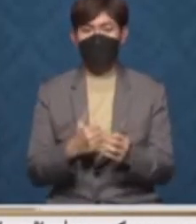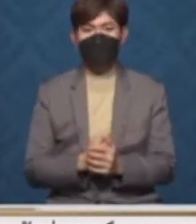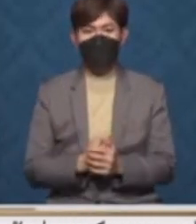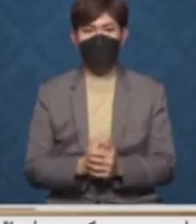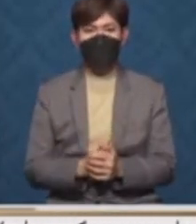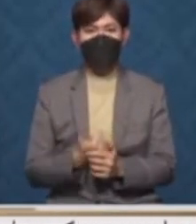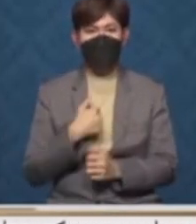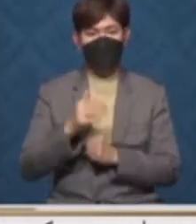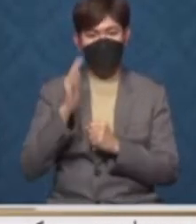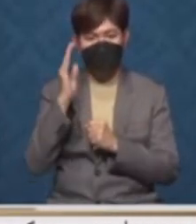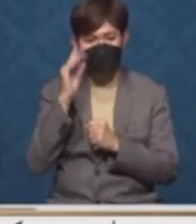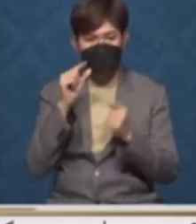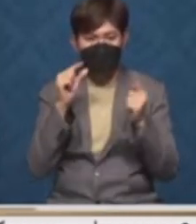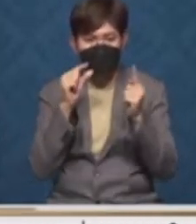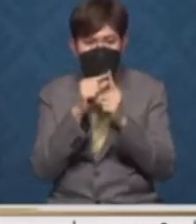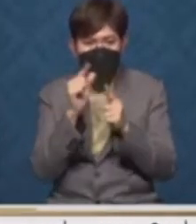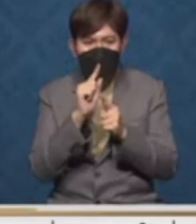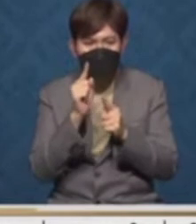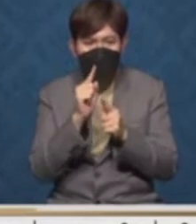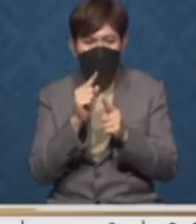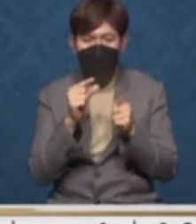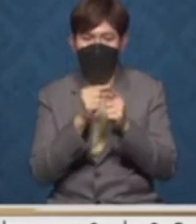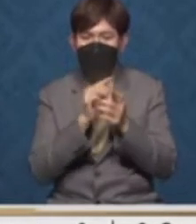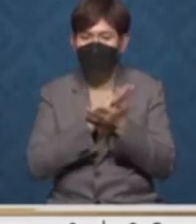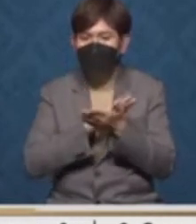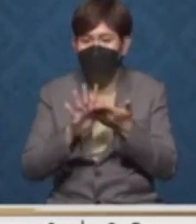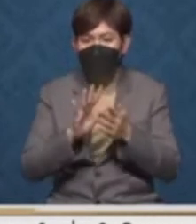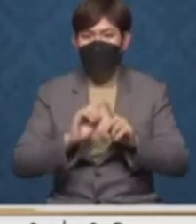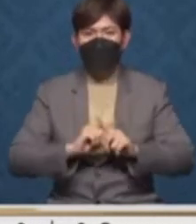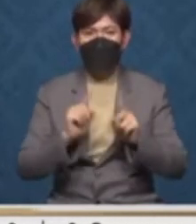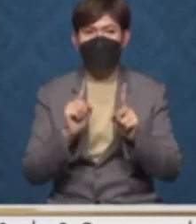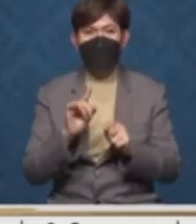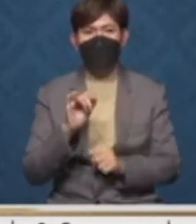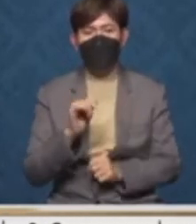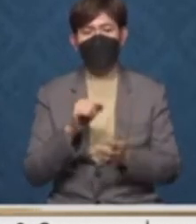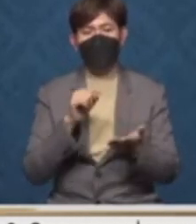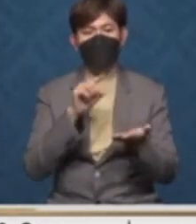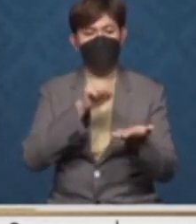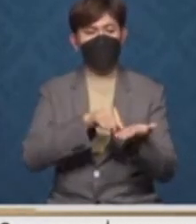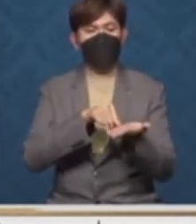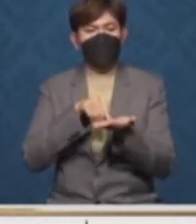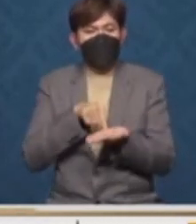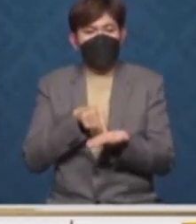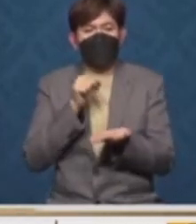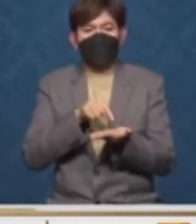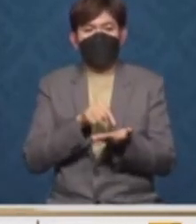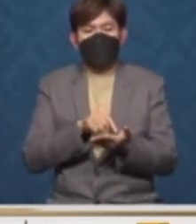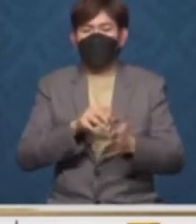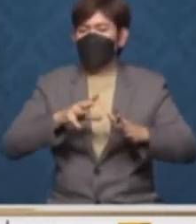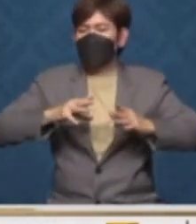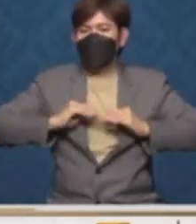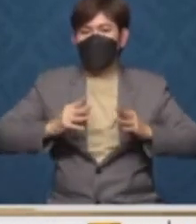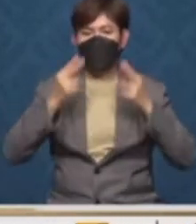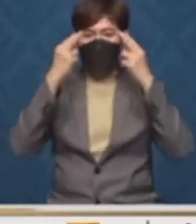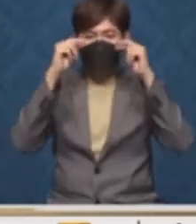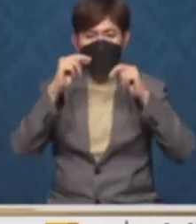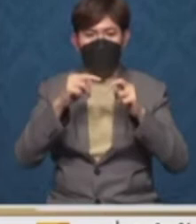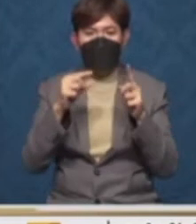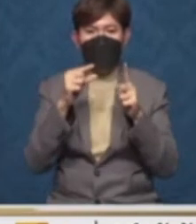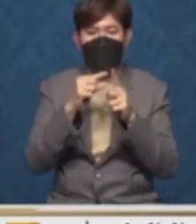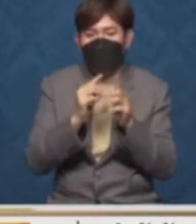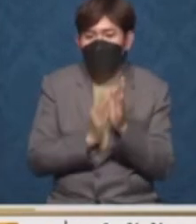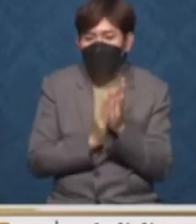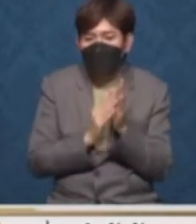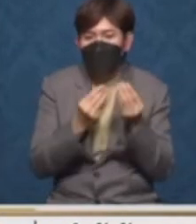การวิจารณ์เรื่องถ้อยคำกันมาเยอะทีเดียวครับแต่ว่ามันเป็นยัตติไม่ไว้วางใจเราจะไปหวังคำชมเชย